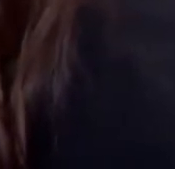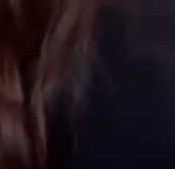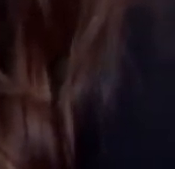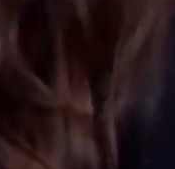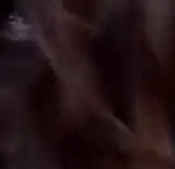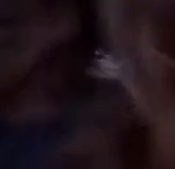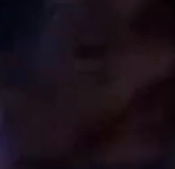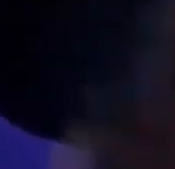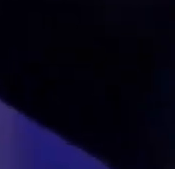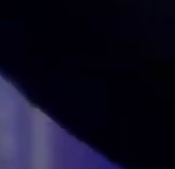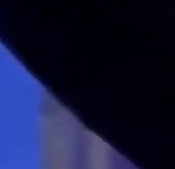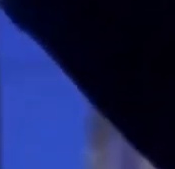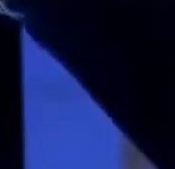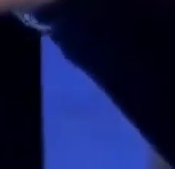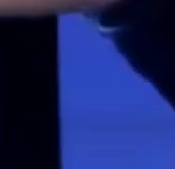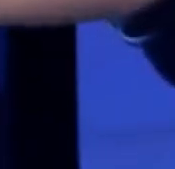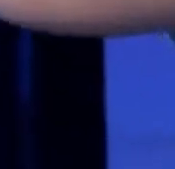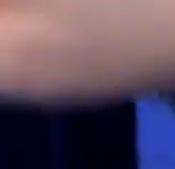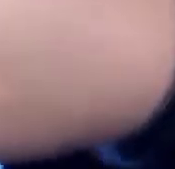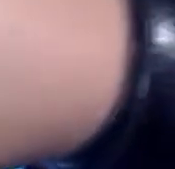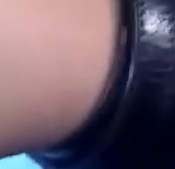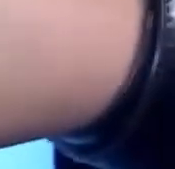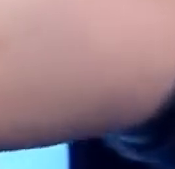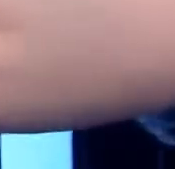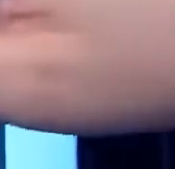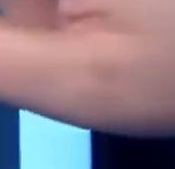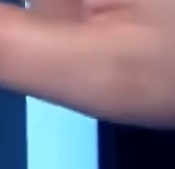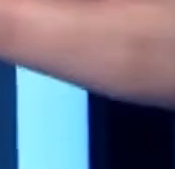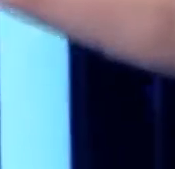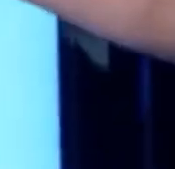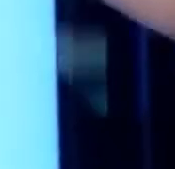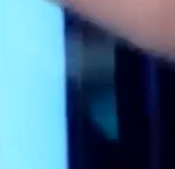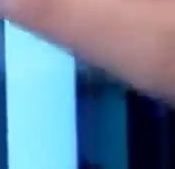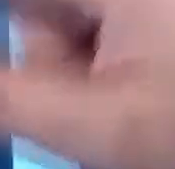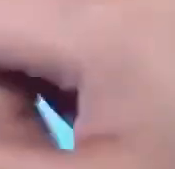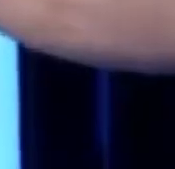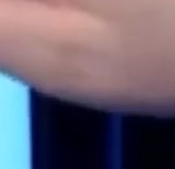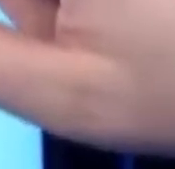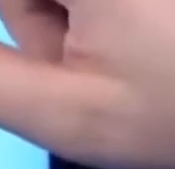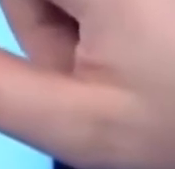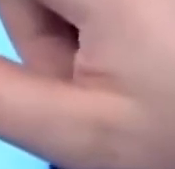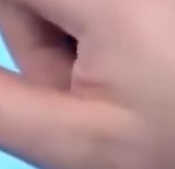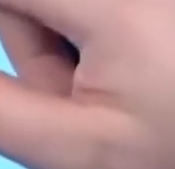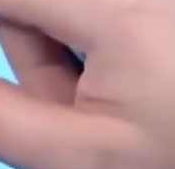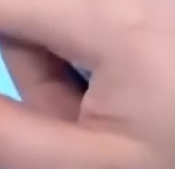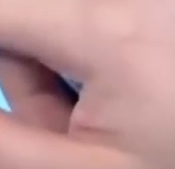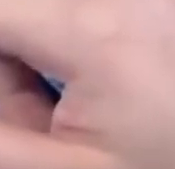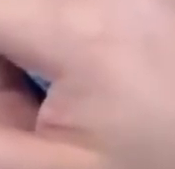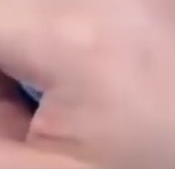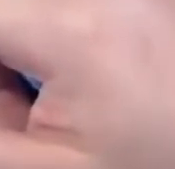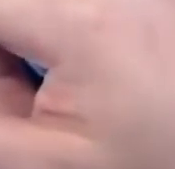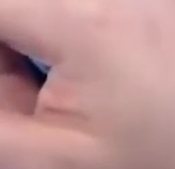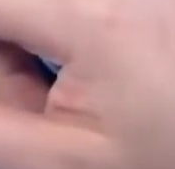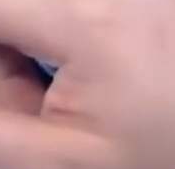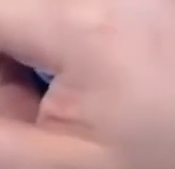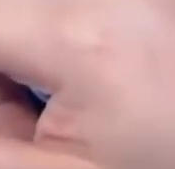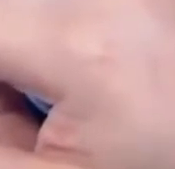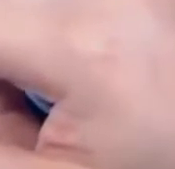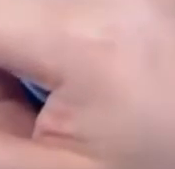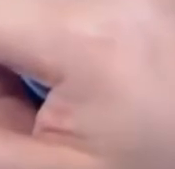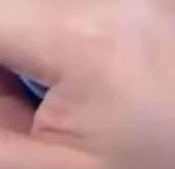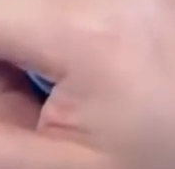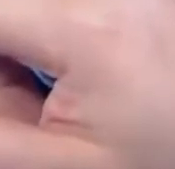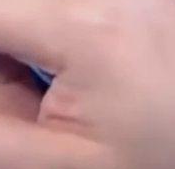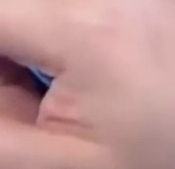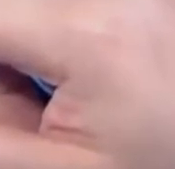ni JD Dollhouse, Sander, nagpunta ka dito sa amin sa Alfonso, pero dinumog ka. Sad to say, dinumog ka ng langaw. Siguro